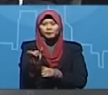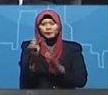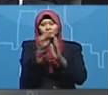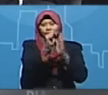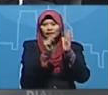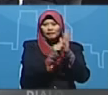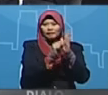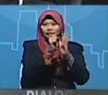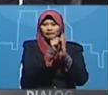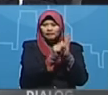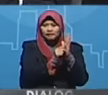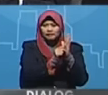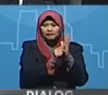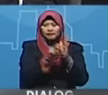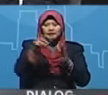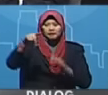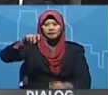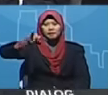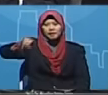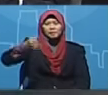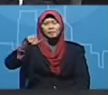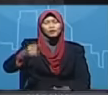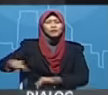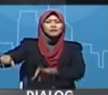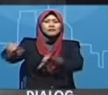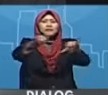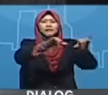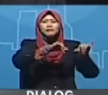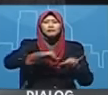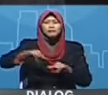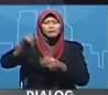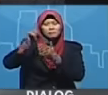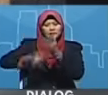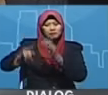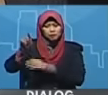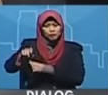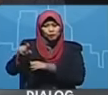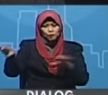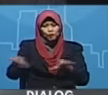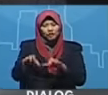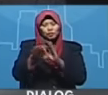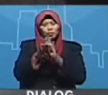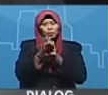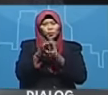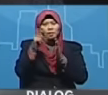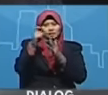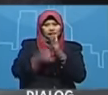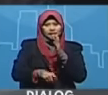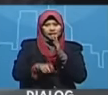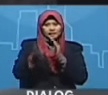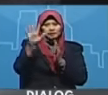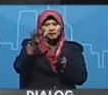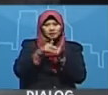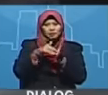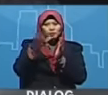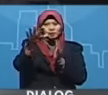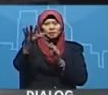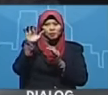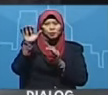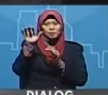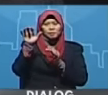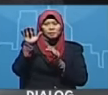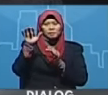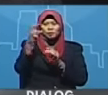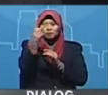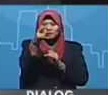syarat. Package yang standard lah. Okay. Apa yang sepatutnya dibuat sekiranya contohnya harga 5,500,